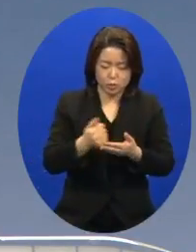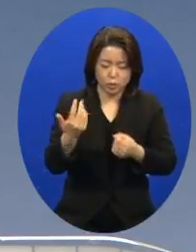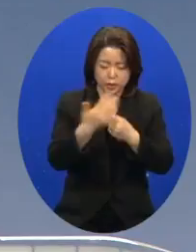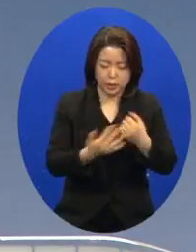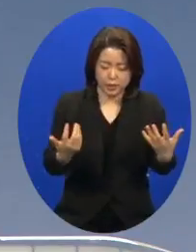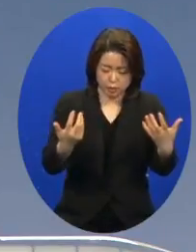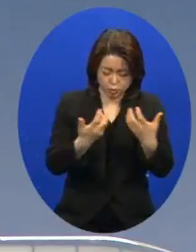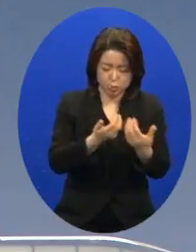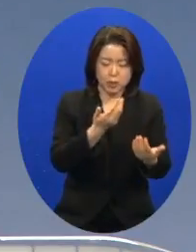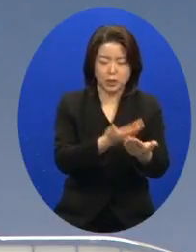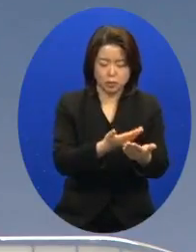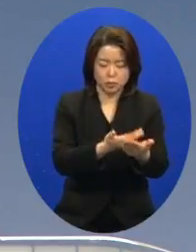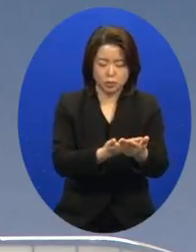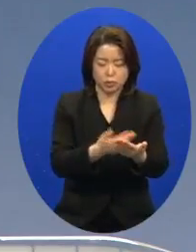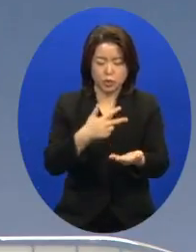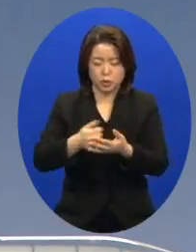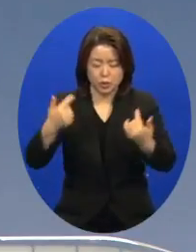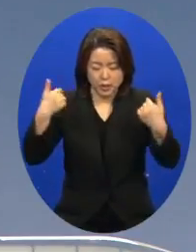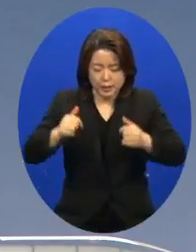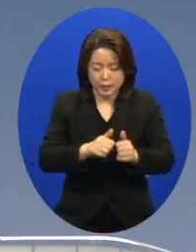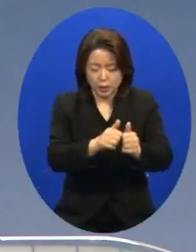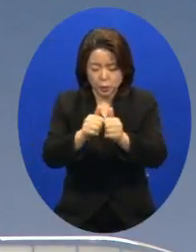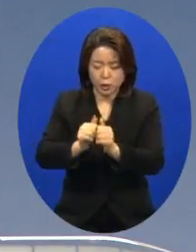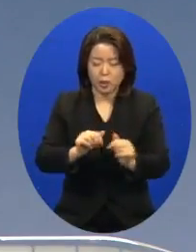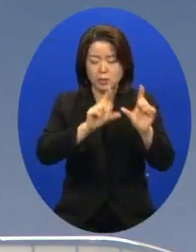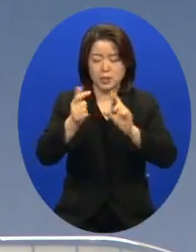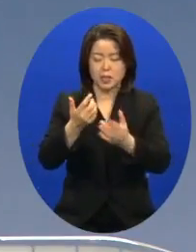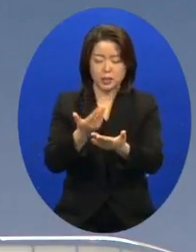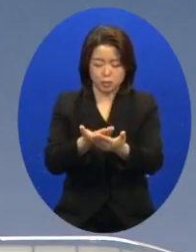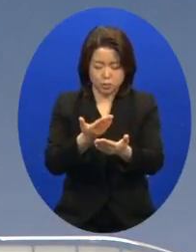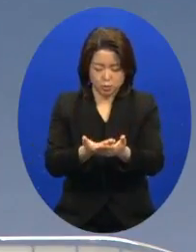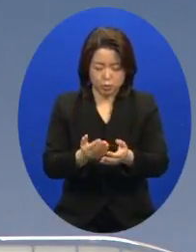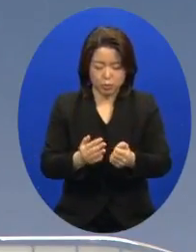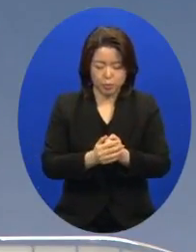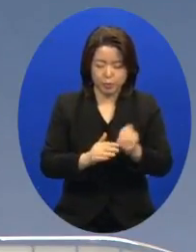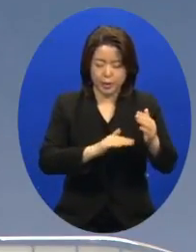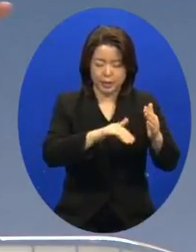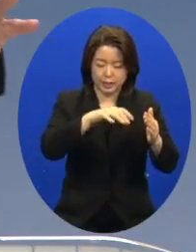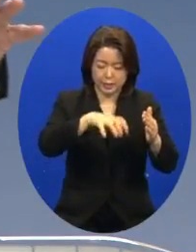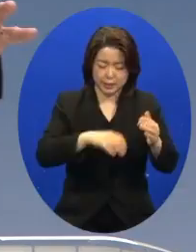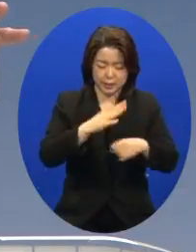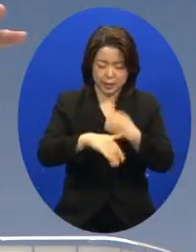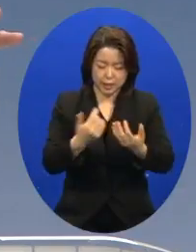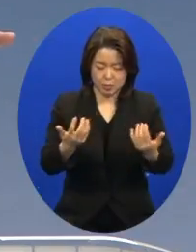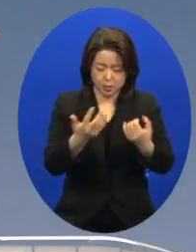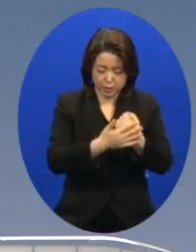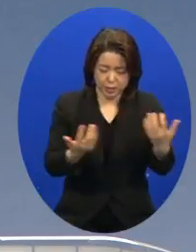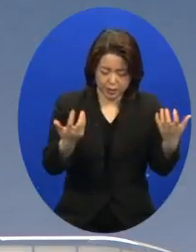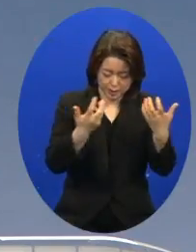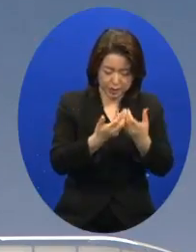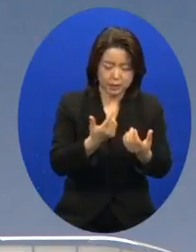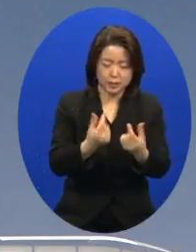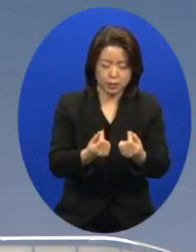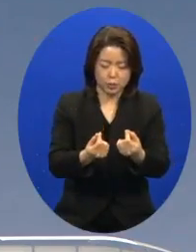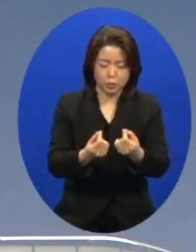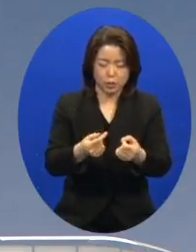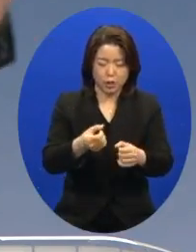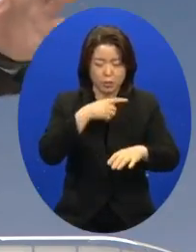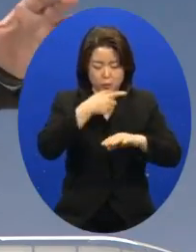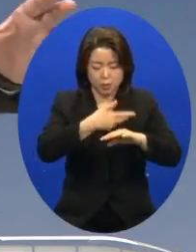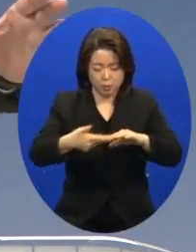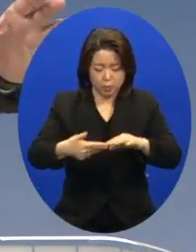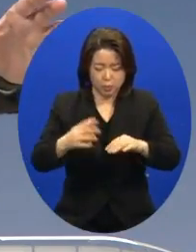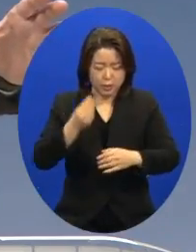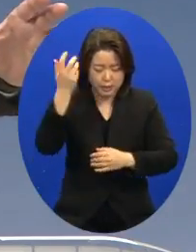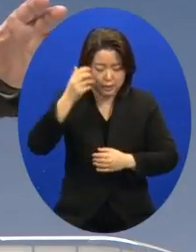말하게 하시고 주님과 늘 동행하며 살게 하시고 가정에 하나님의 은혜가 넘치고 보혈로 성령의